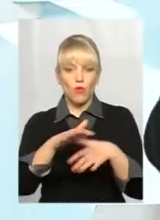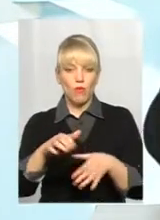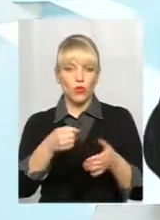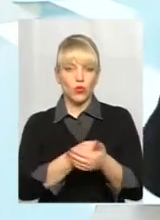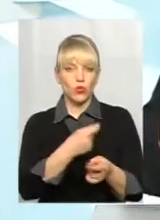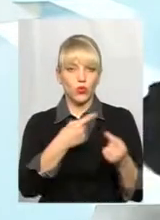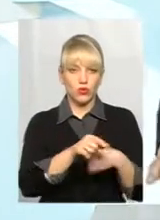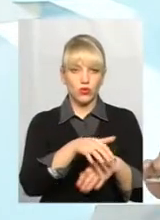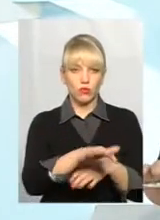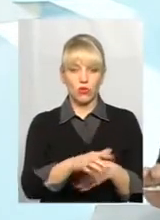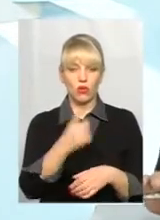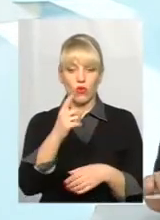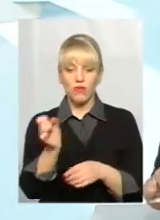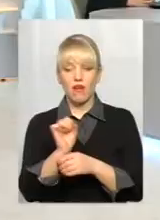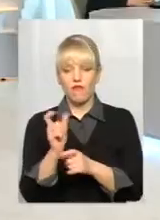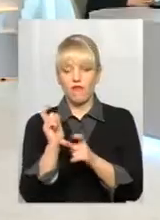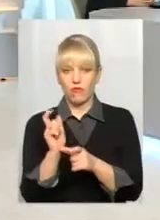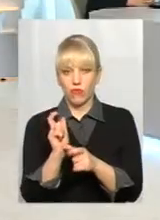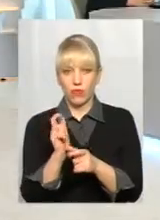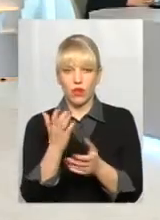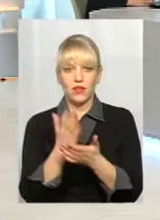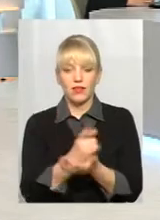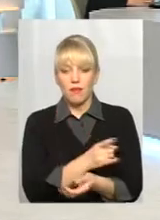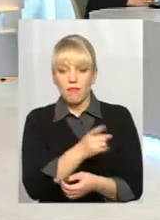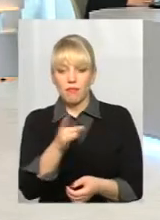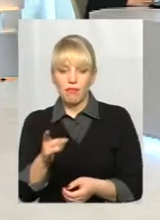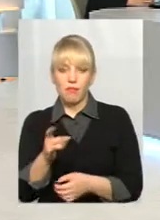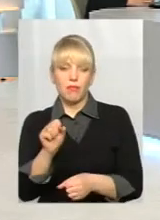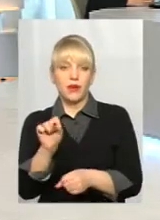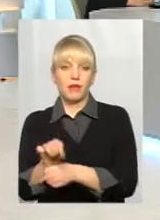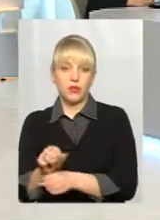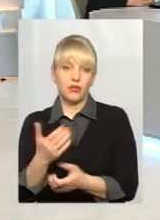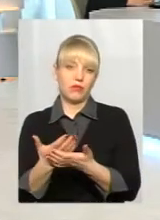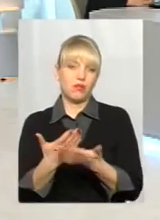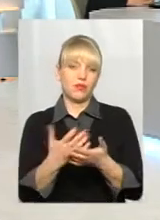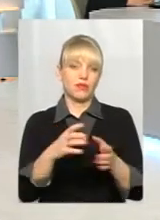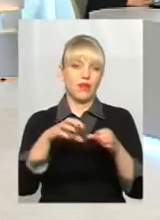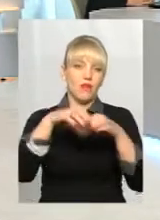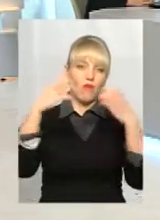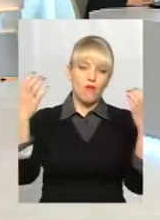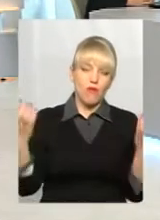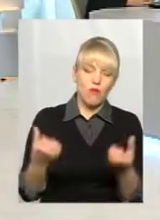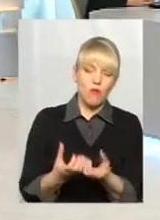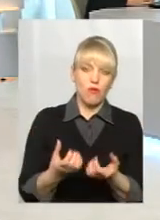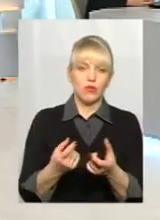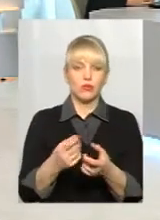так, і одна фура десь припаркується, ну, зупинився колесо, там спустило чи так, просто